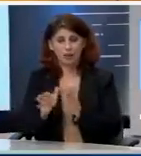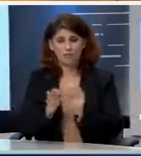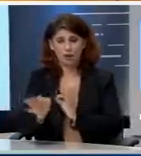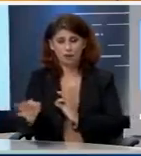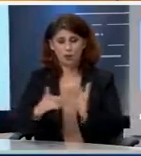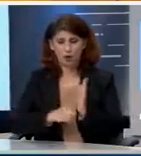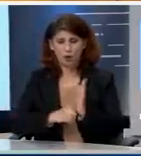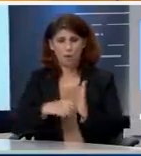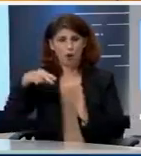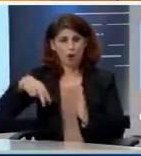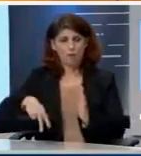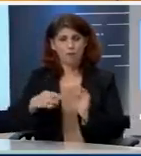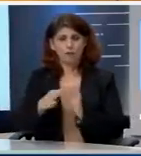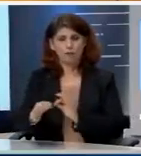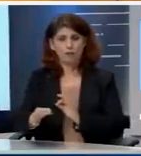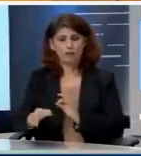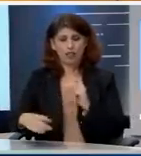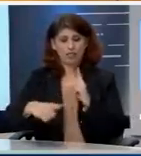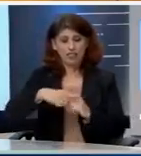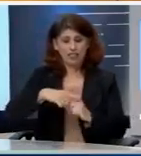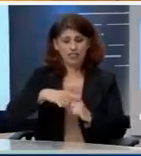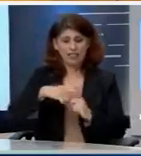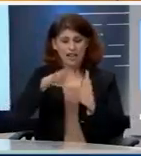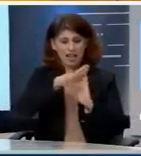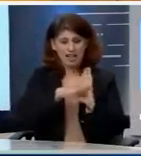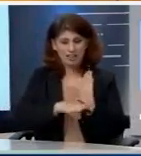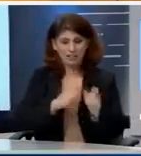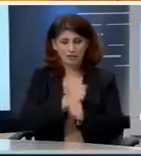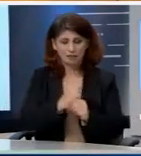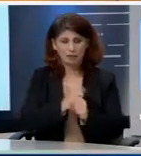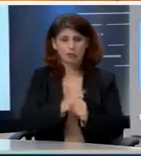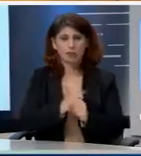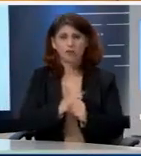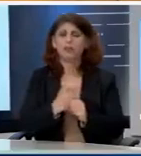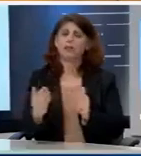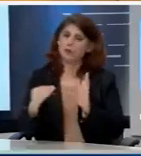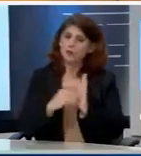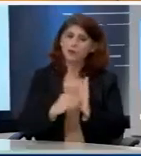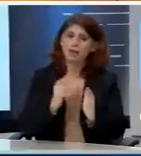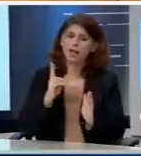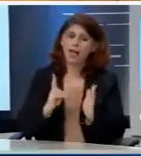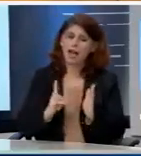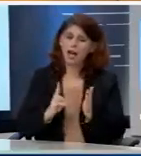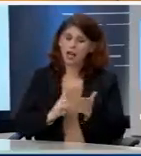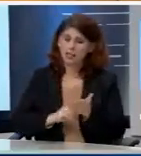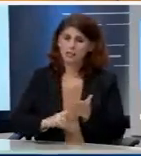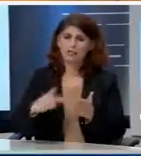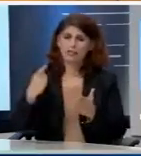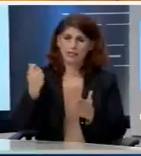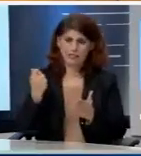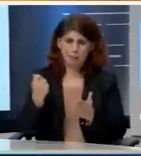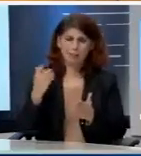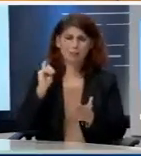Λοβέρδου, με την οποία εφαρμόζεται η θετική λίστα φαρμάκων και ορίζονται ασφαλιστικές τιμές που αγοράζουν πλέον τα ασφαλιστικά